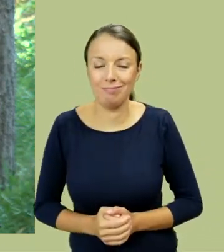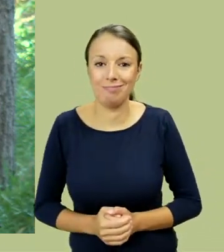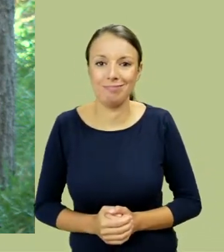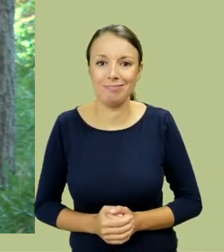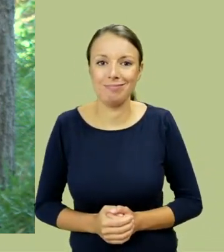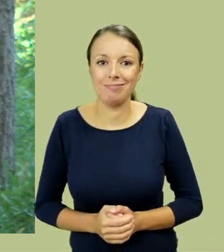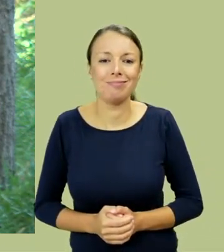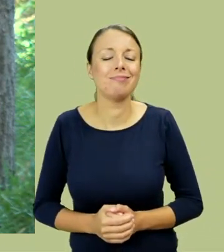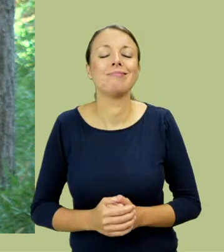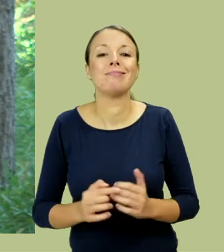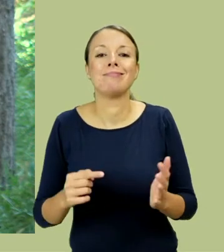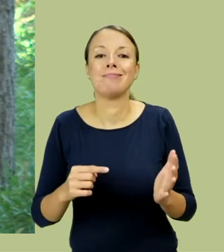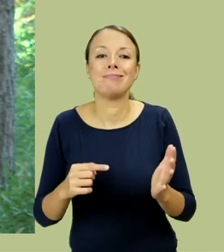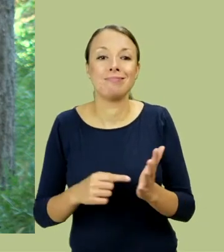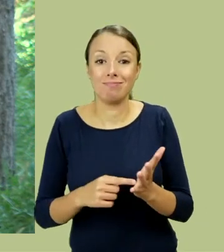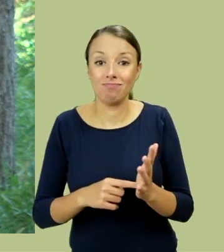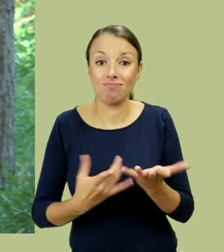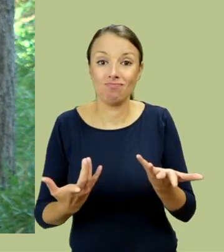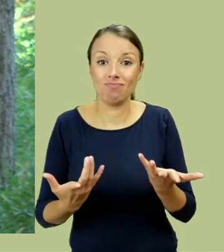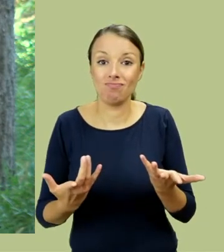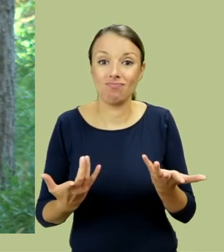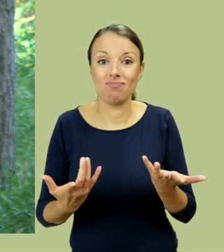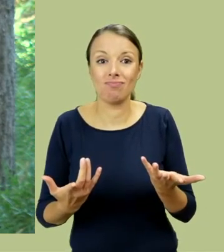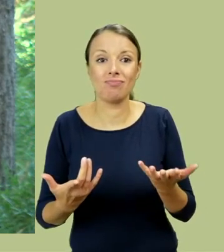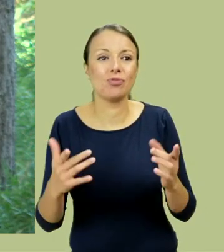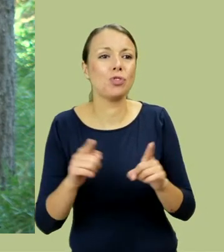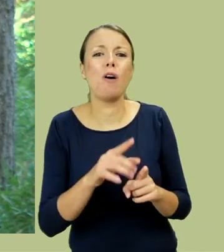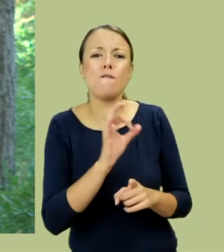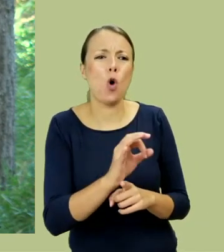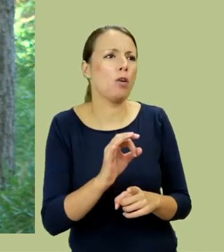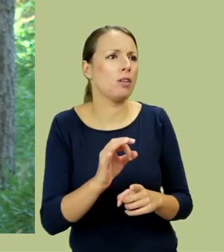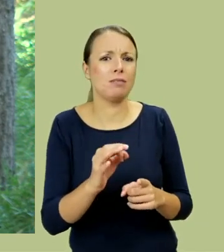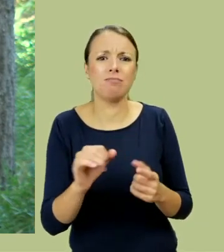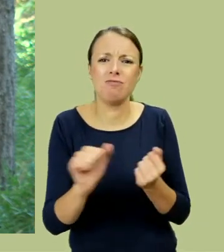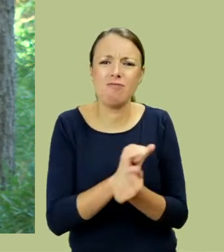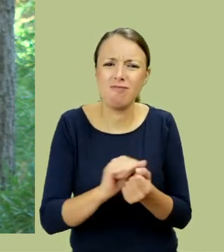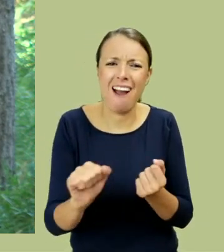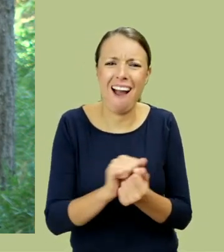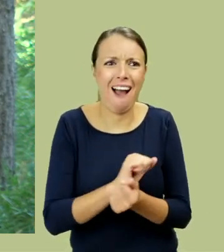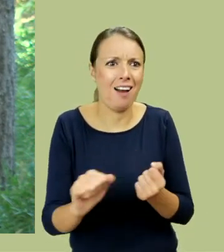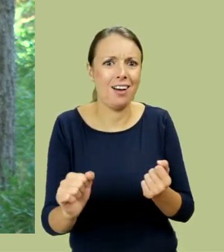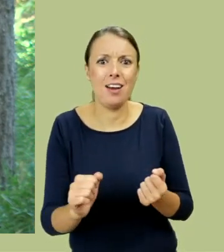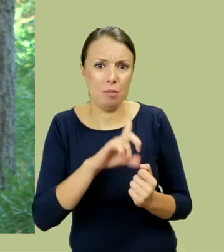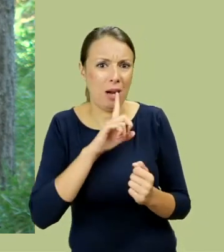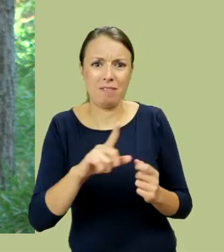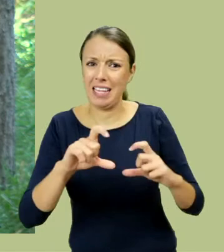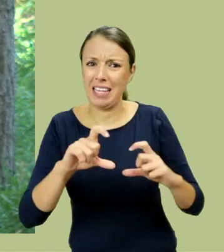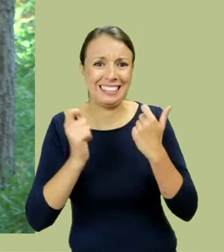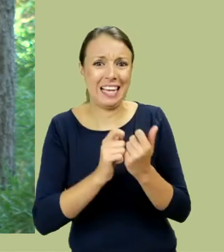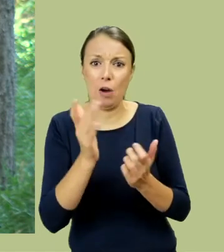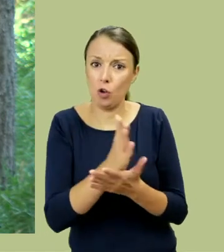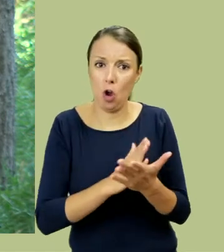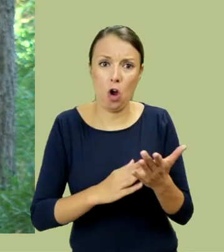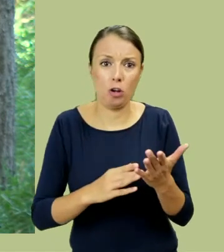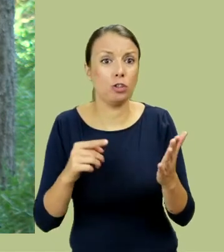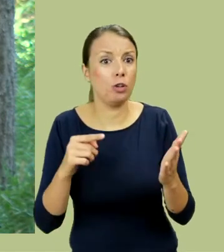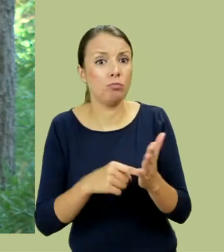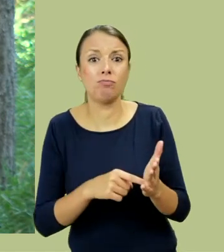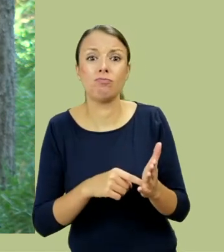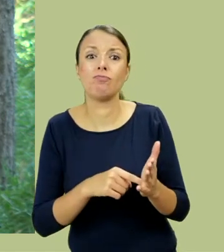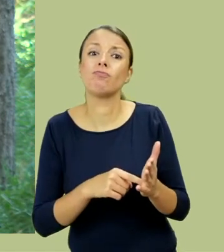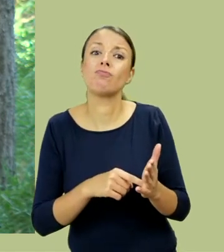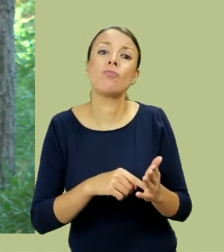jej takim chrzcie bojowym. To jest też cały rozdział, kiedy musiała stanąć